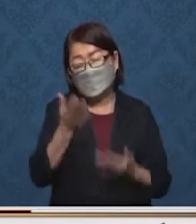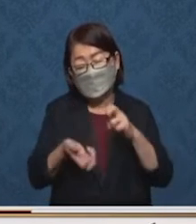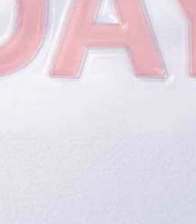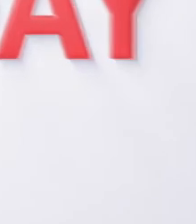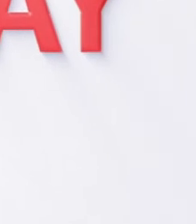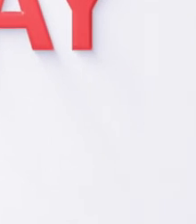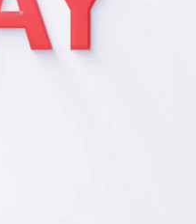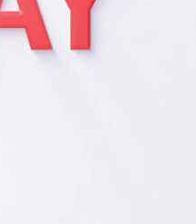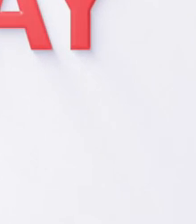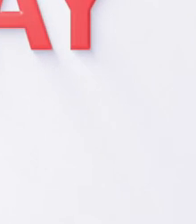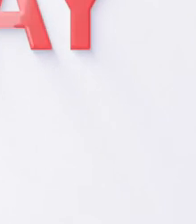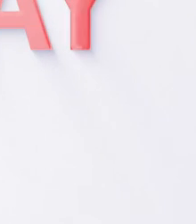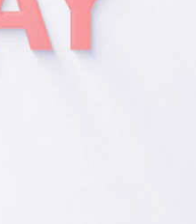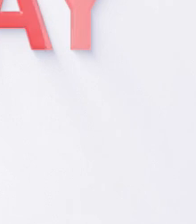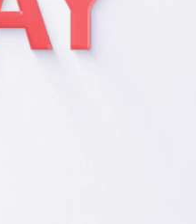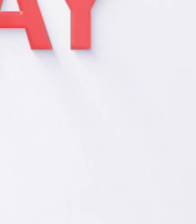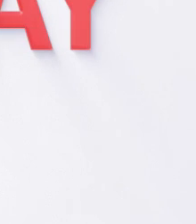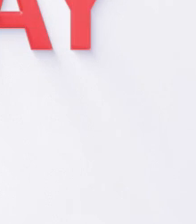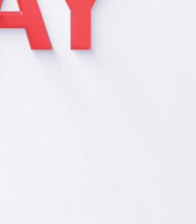ขึ้น